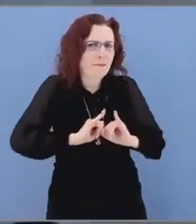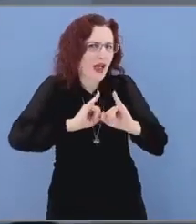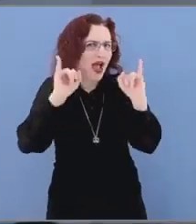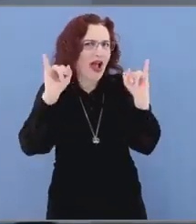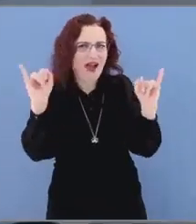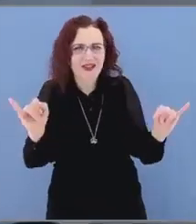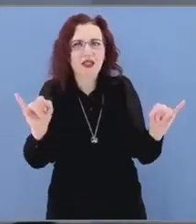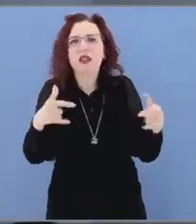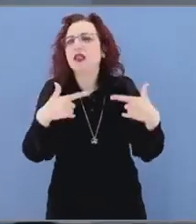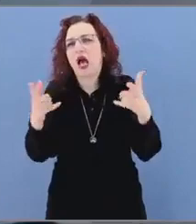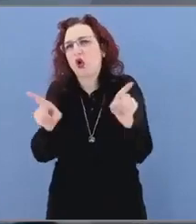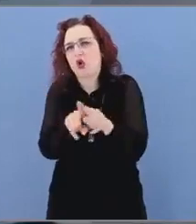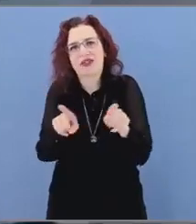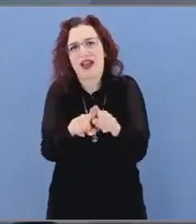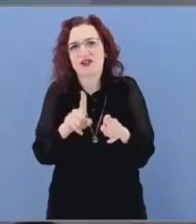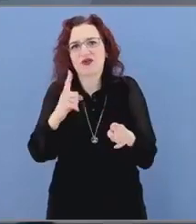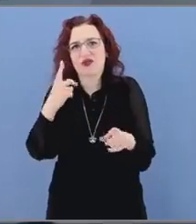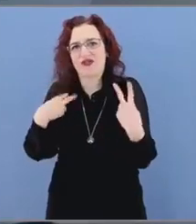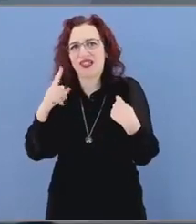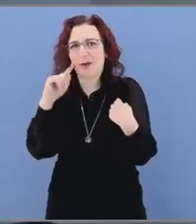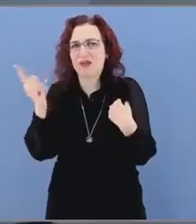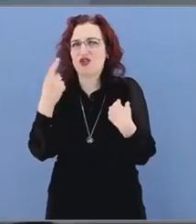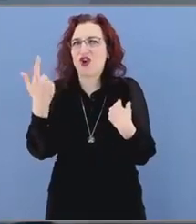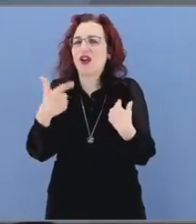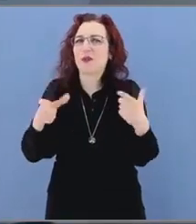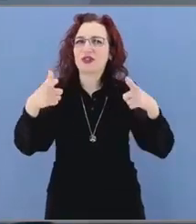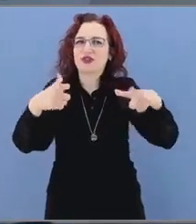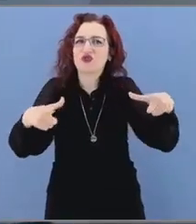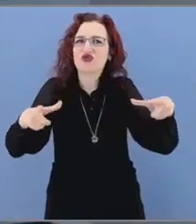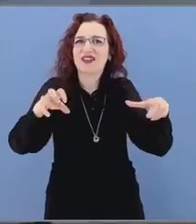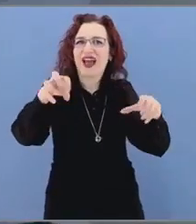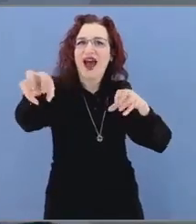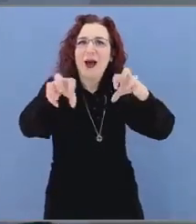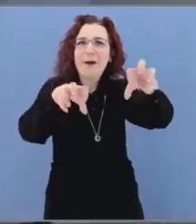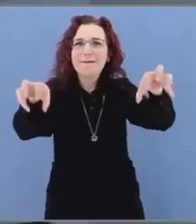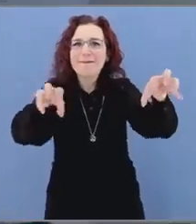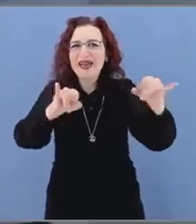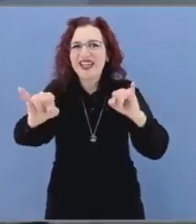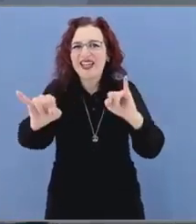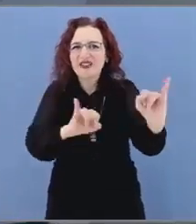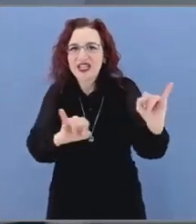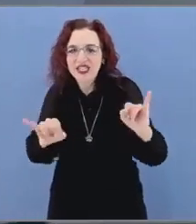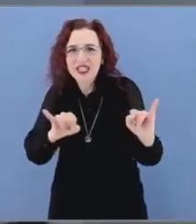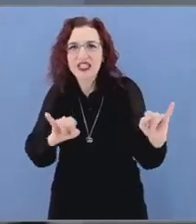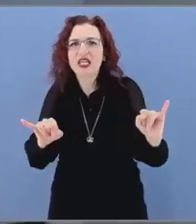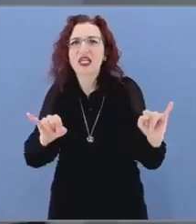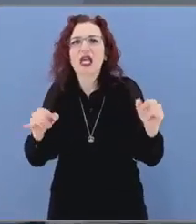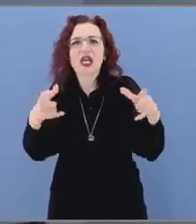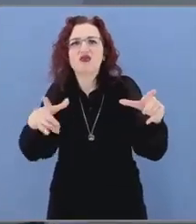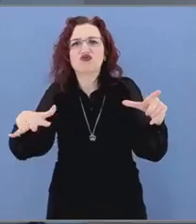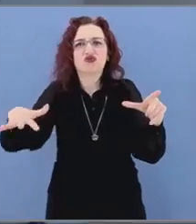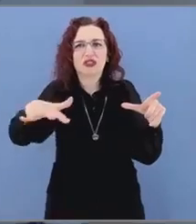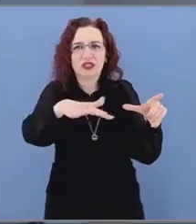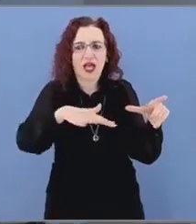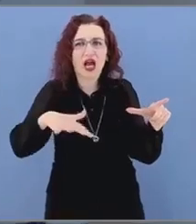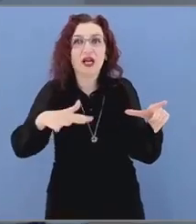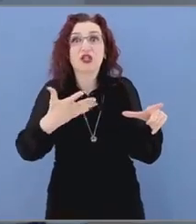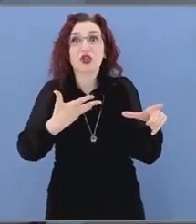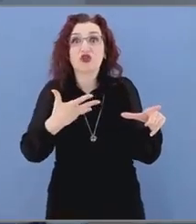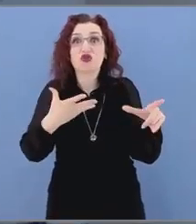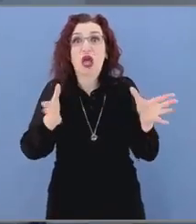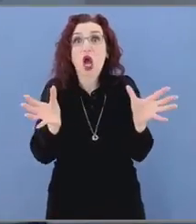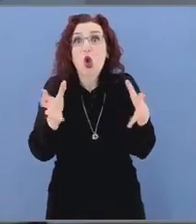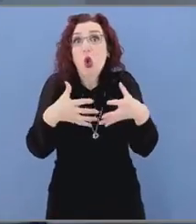urbana, dentro le periferie della città, ma non solo nelle periferie, migliora per una comunità la qualità della vita e